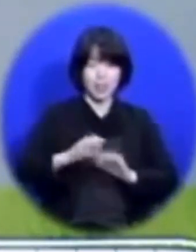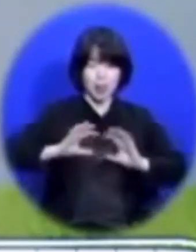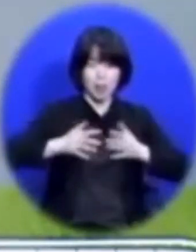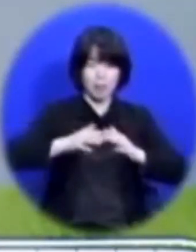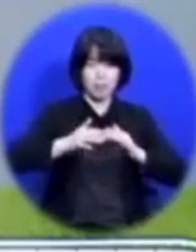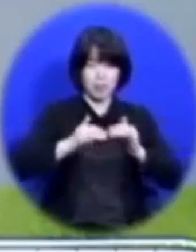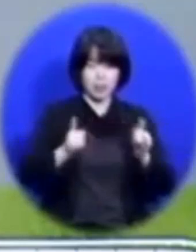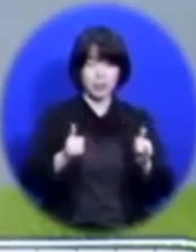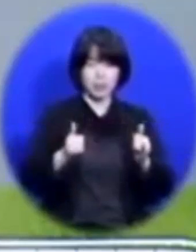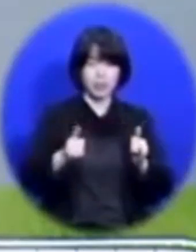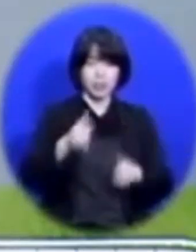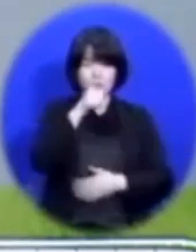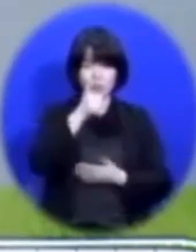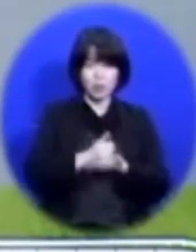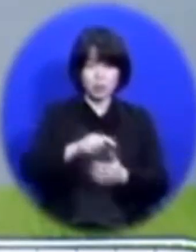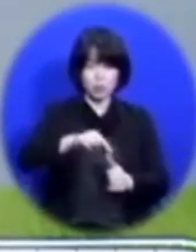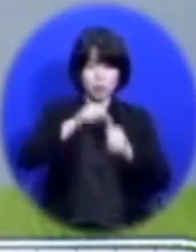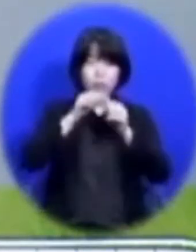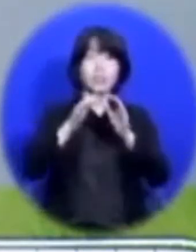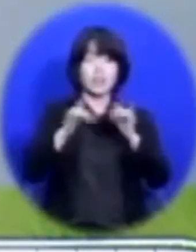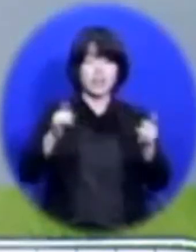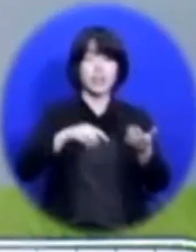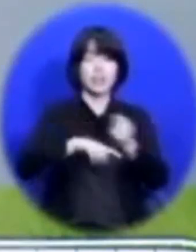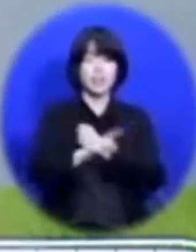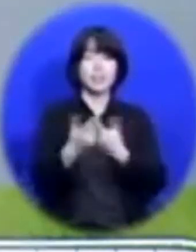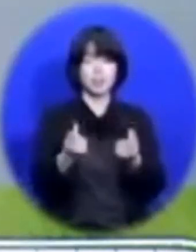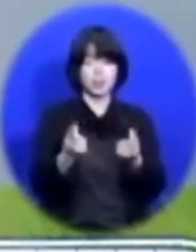을죄에서구원하실분"이라는뜻입니다.하지만